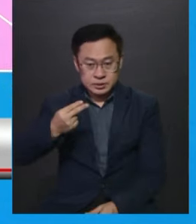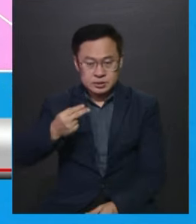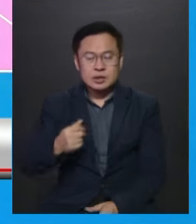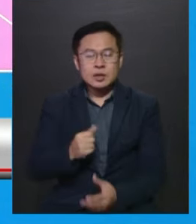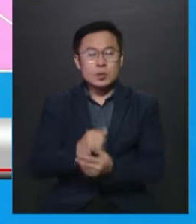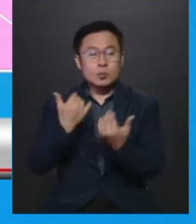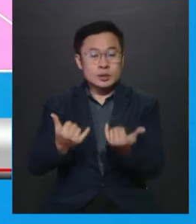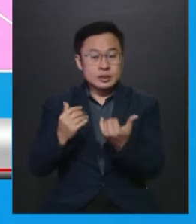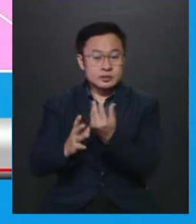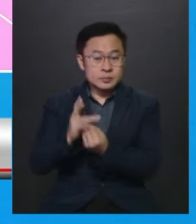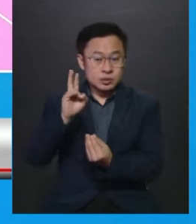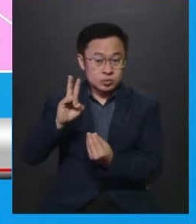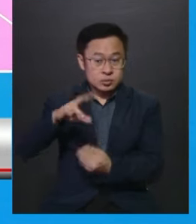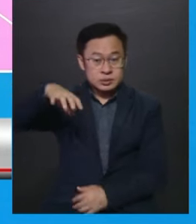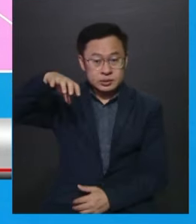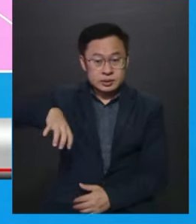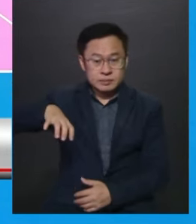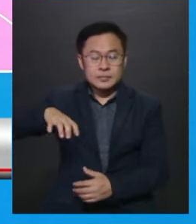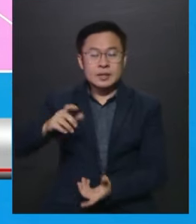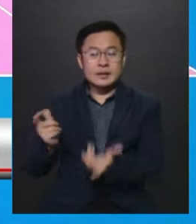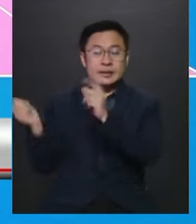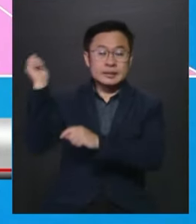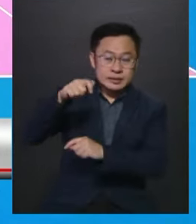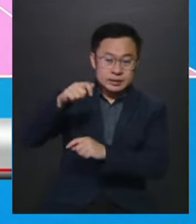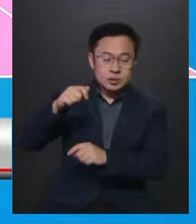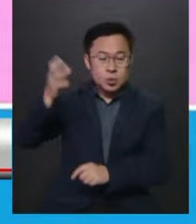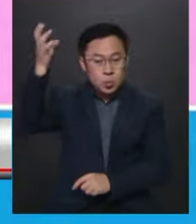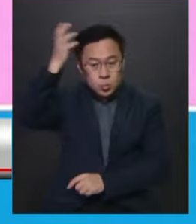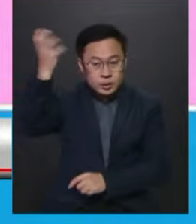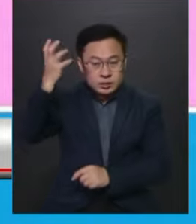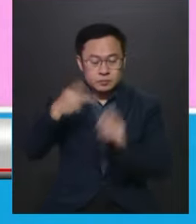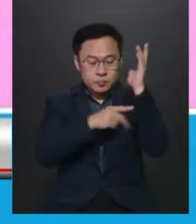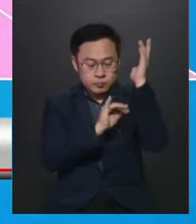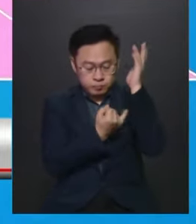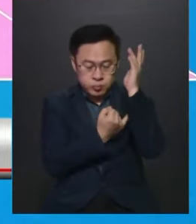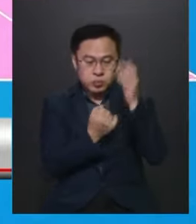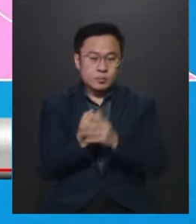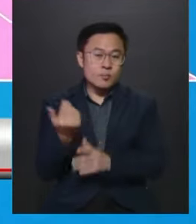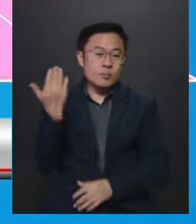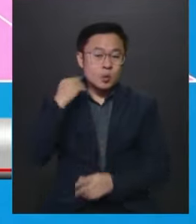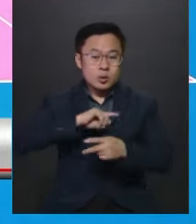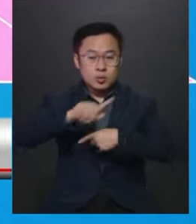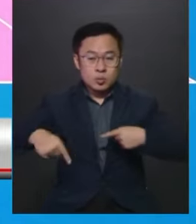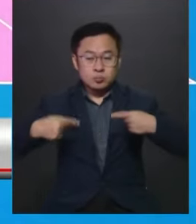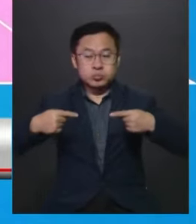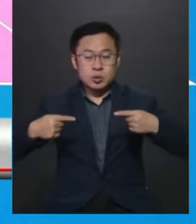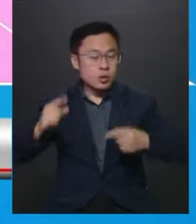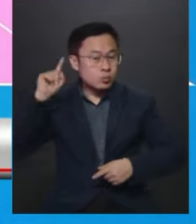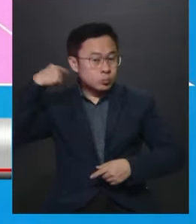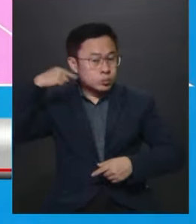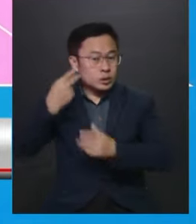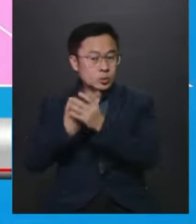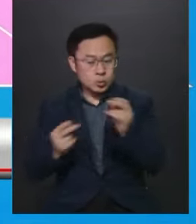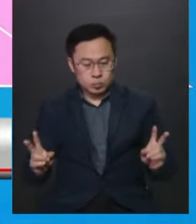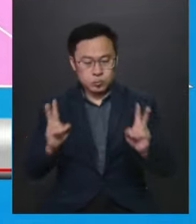สอารีนาหัวหินจังหวัดประจวบคีรีขันธ์นะครับเมื่อวานที่ผ่านมานะครับในประเภทหญิงคู่เนี่ยเป็นรอบชิงชนะเลิศนะครับออมสินอัญชิส